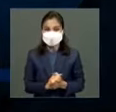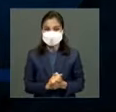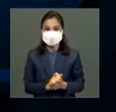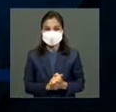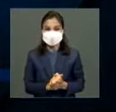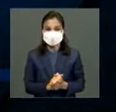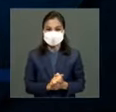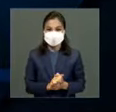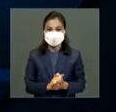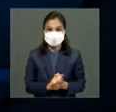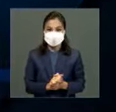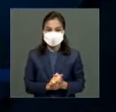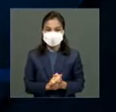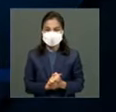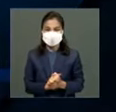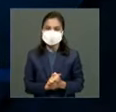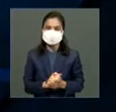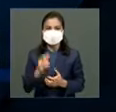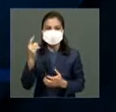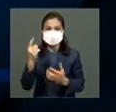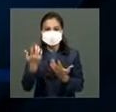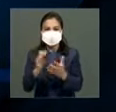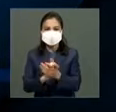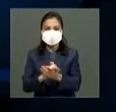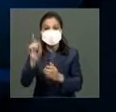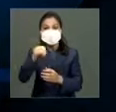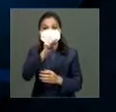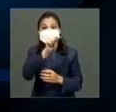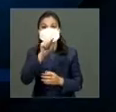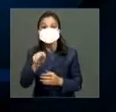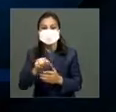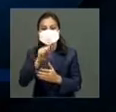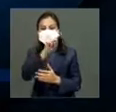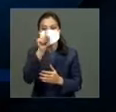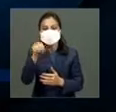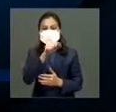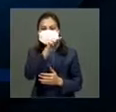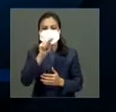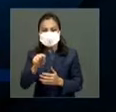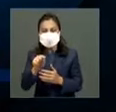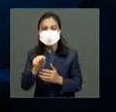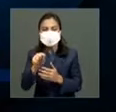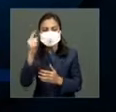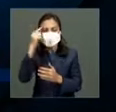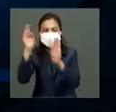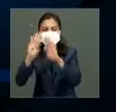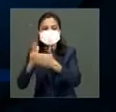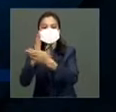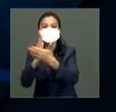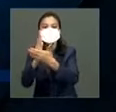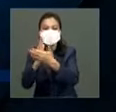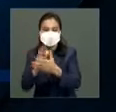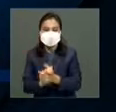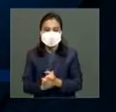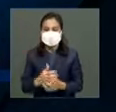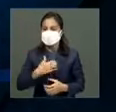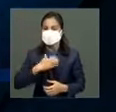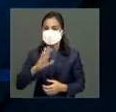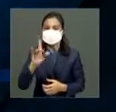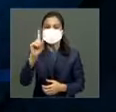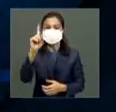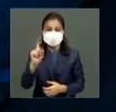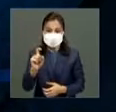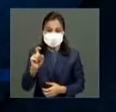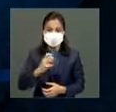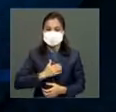ายังไม่ถึงคน100คนยังไม่ถึงคนก็ครึ่งคนเนี่ยนะครับยังไงก็ตามแต่นะครับ หนึ่งคนก็ไม่อยากให้เกิดขึ้นนะครับ